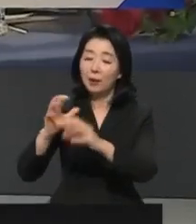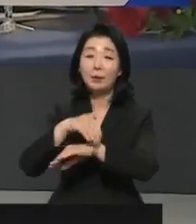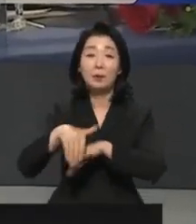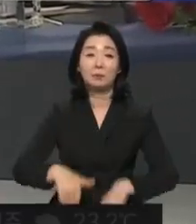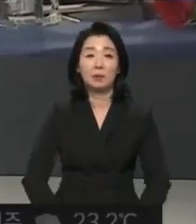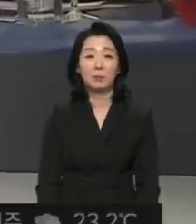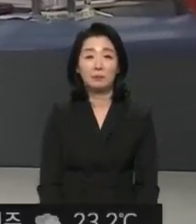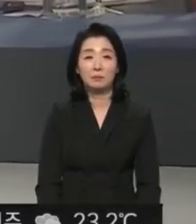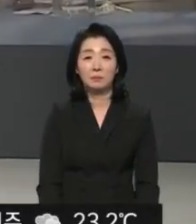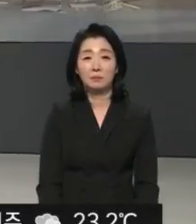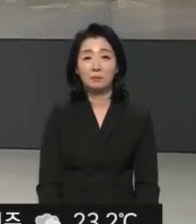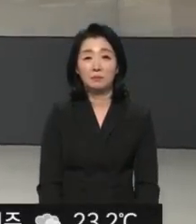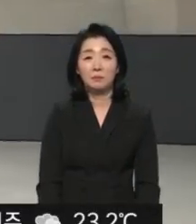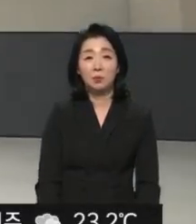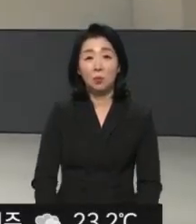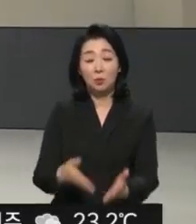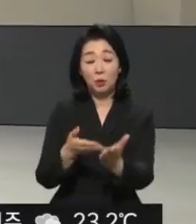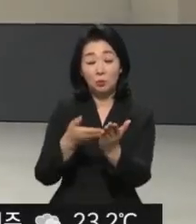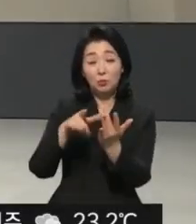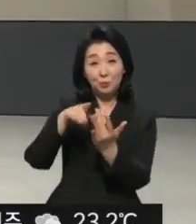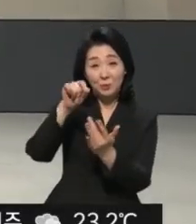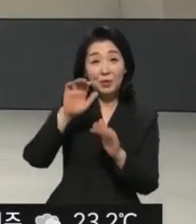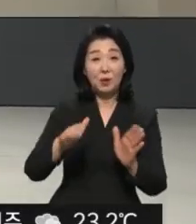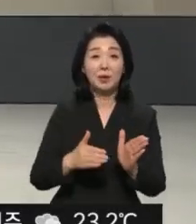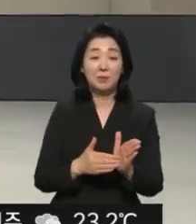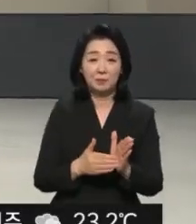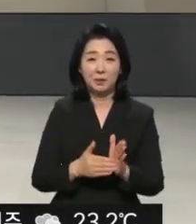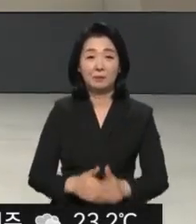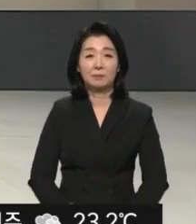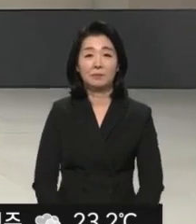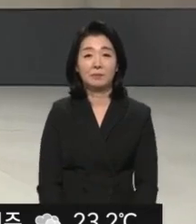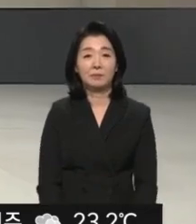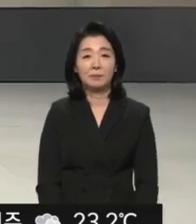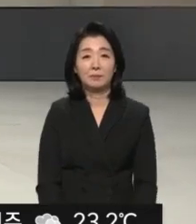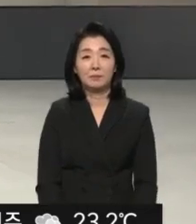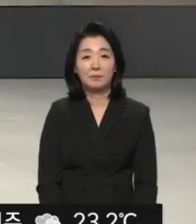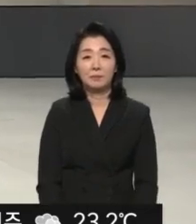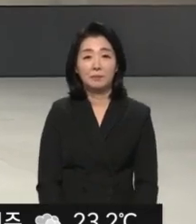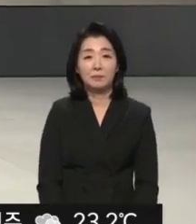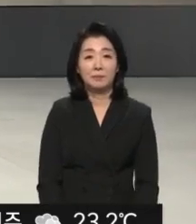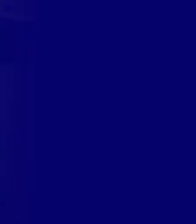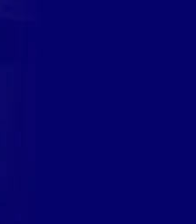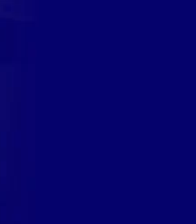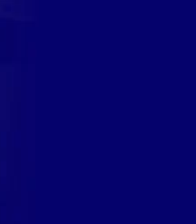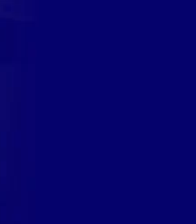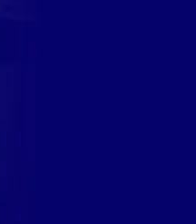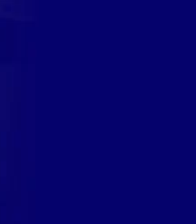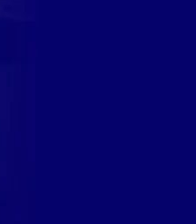네, 오늘의 뉴스픽은 여기까지입니다. 들어가서 원픽 뽑겠습니다. 뉴스픽 5였습니다.